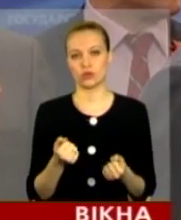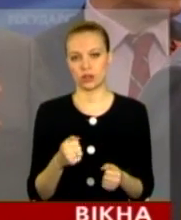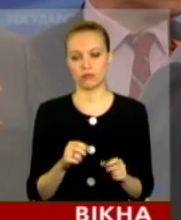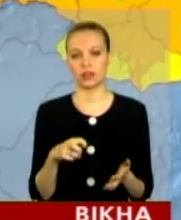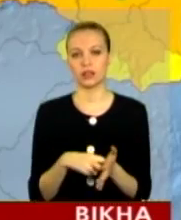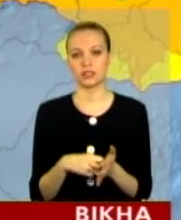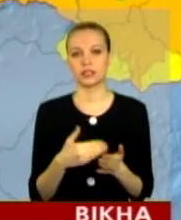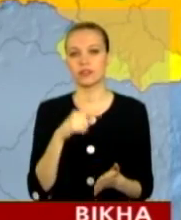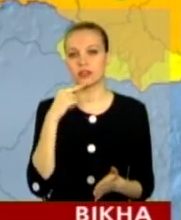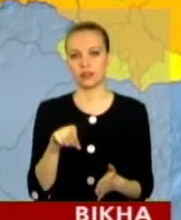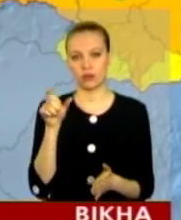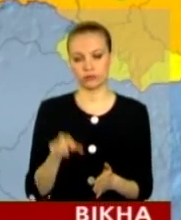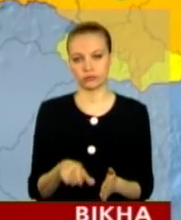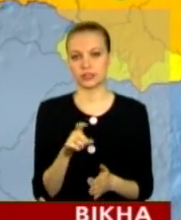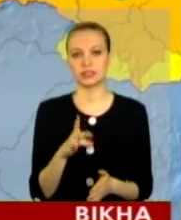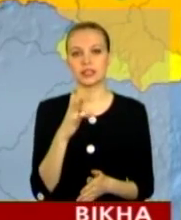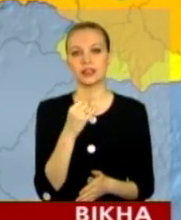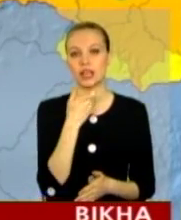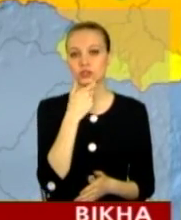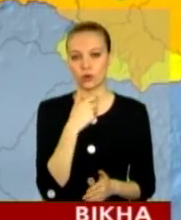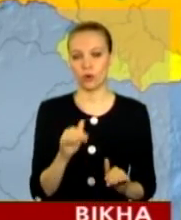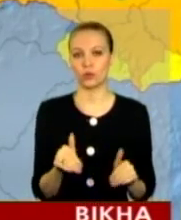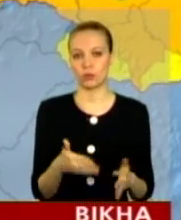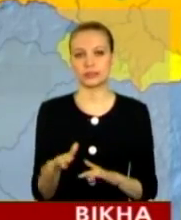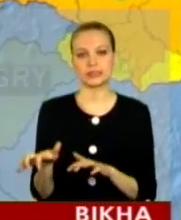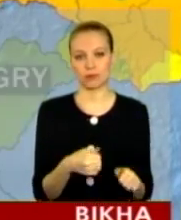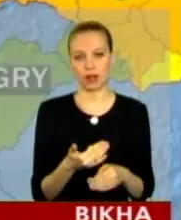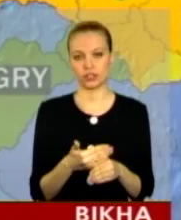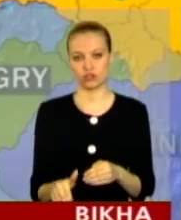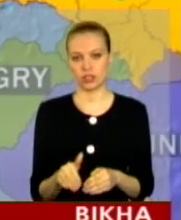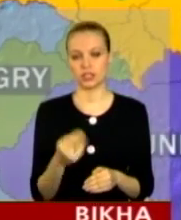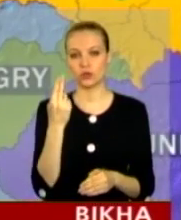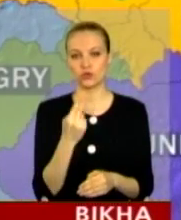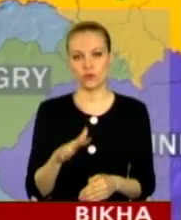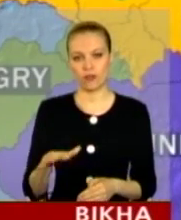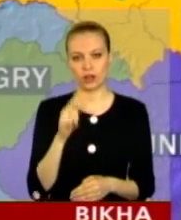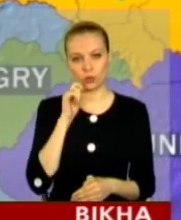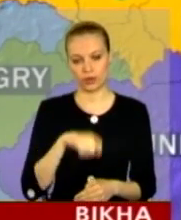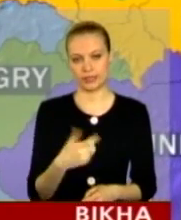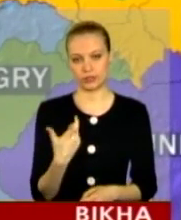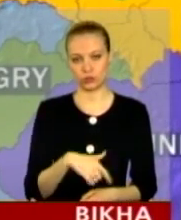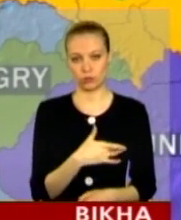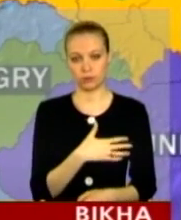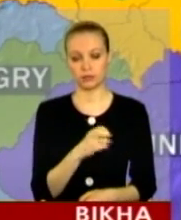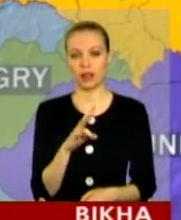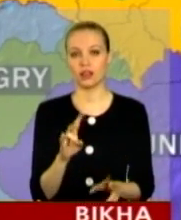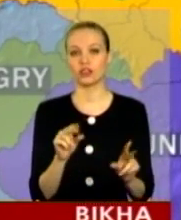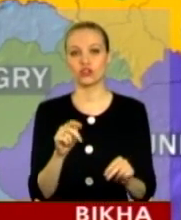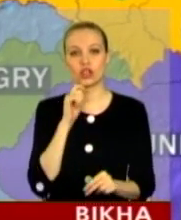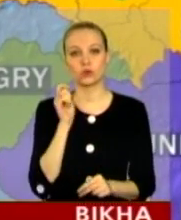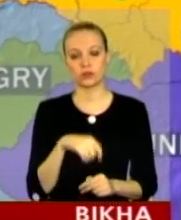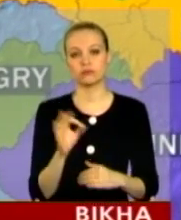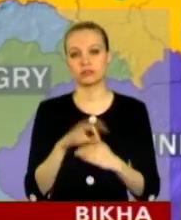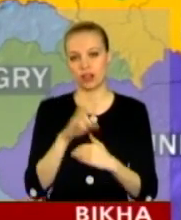від російського народного обранця з нескромною пропозицією забрати частину суверенної України собі. Та, на щастя, України